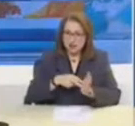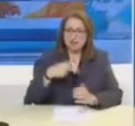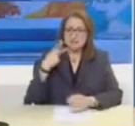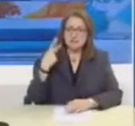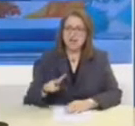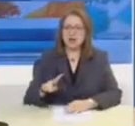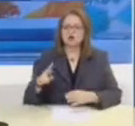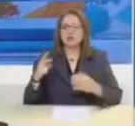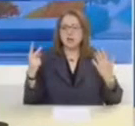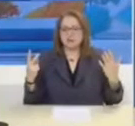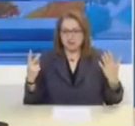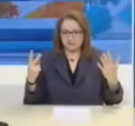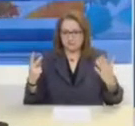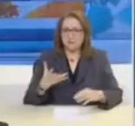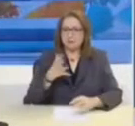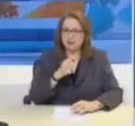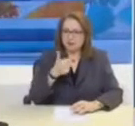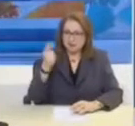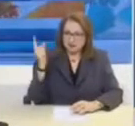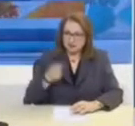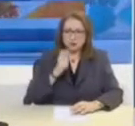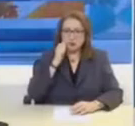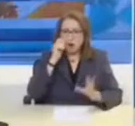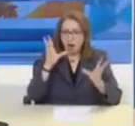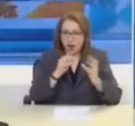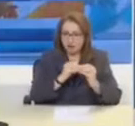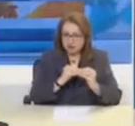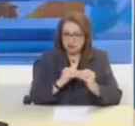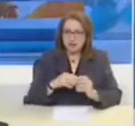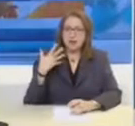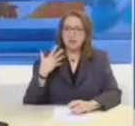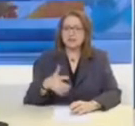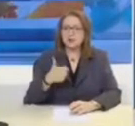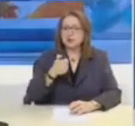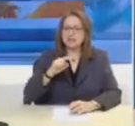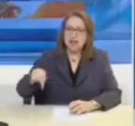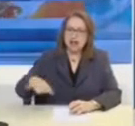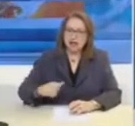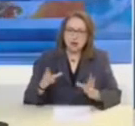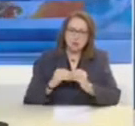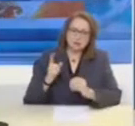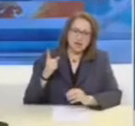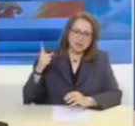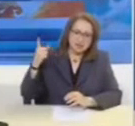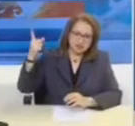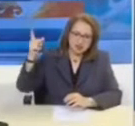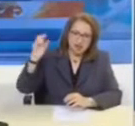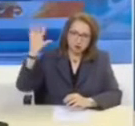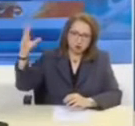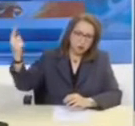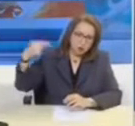Το 56,2% αφορά άνδρες. 569 θεωρούνται σχετιζόμενα με ταξίδι από το εξωτερικό